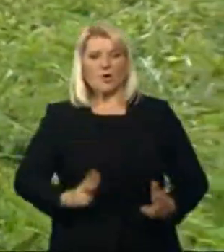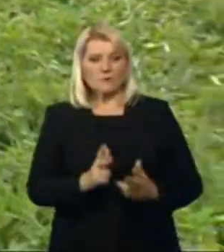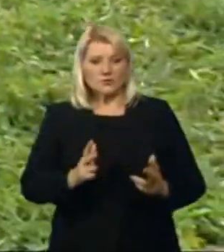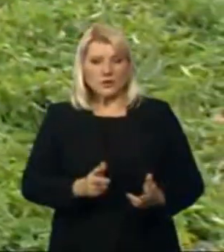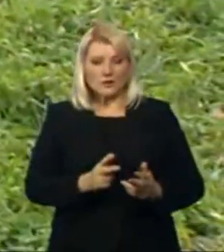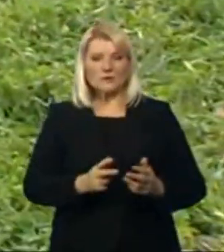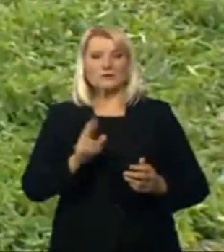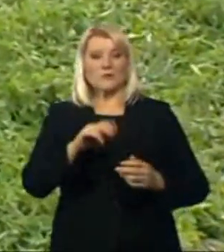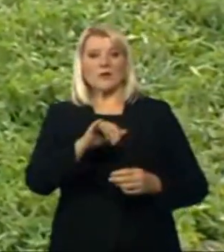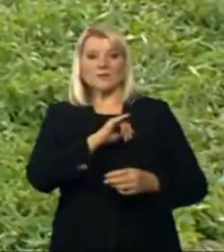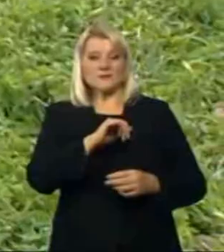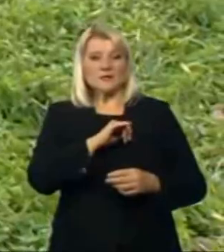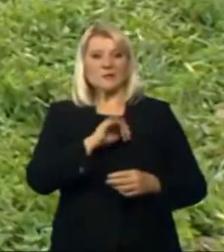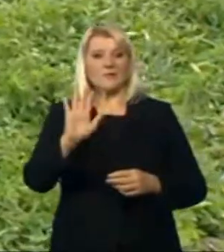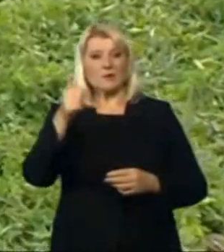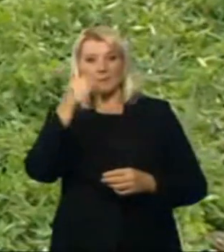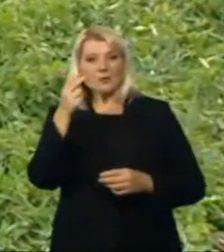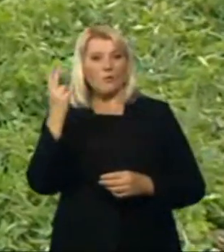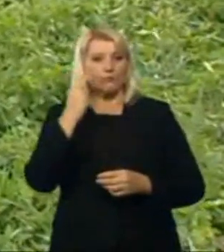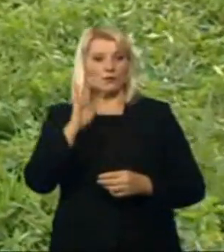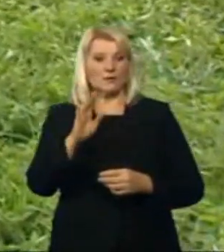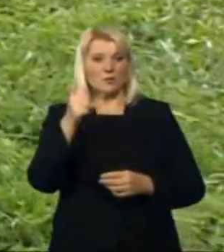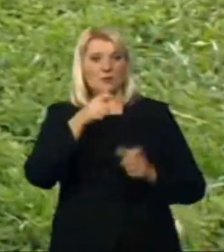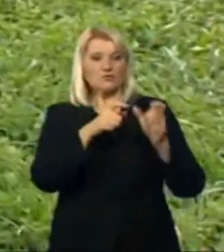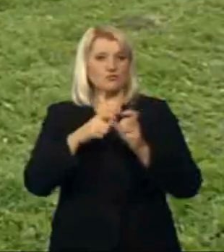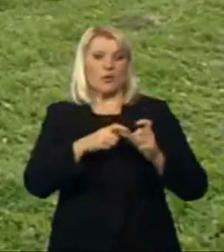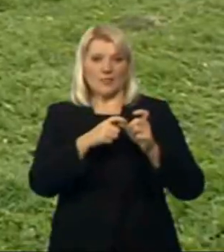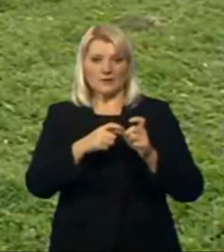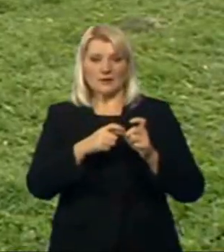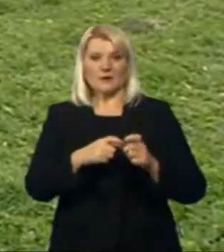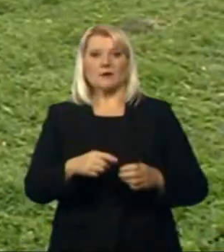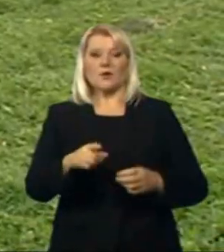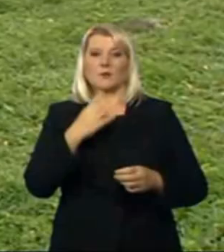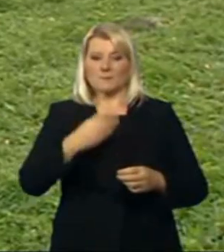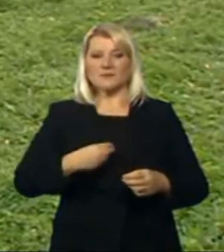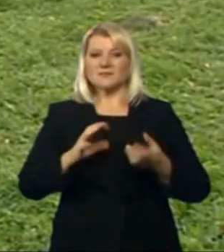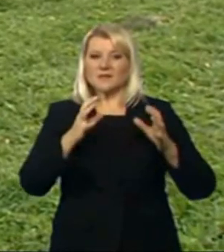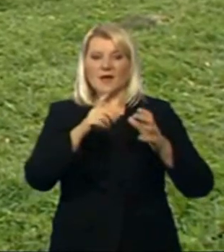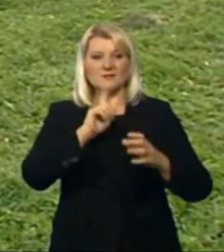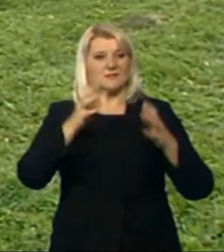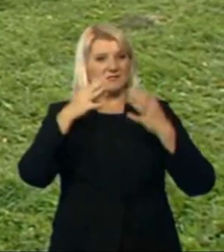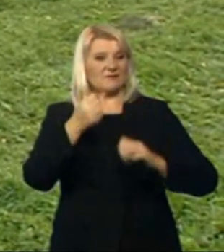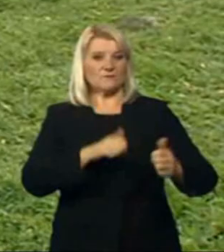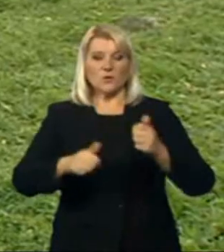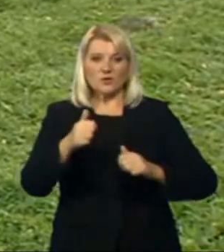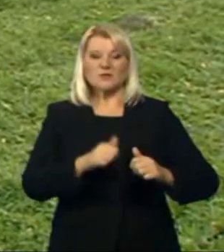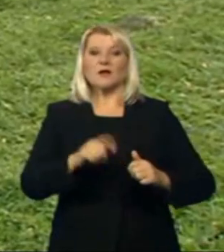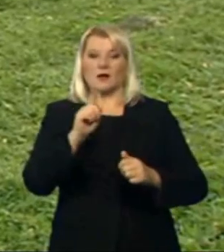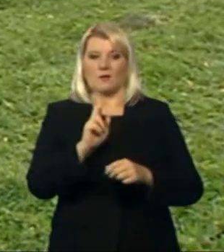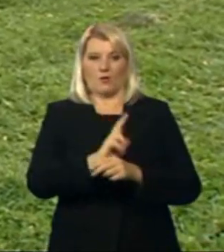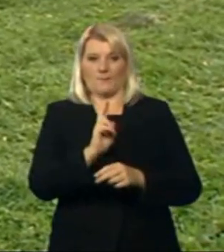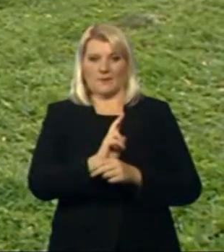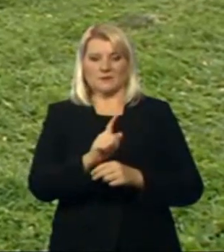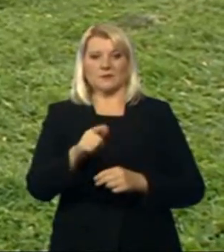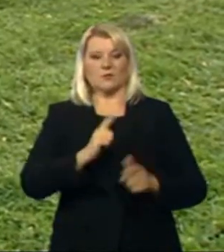ovčáka má zajímavé brněnské jméno Šalina. Je to pejsek krásnej, temperamentní, ale